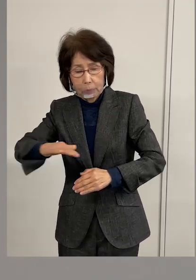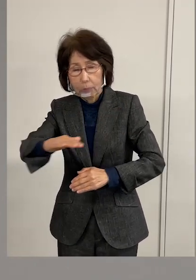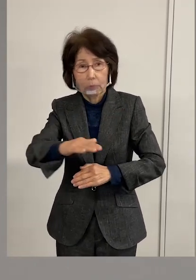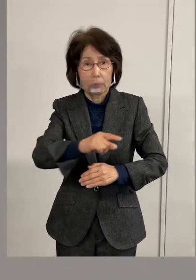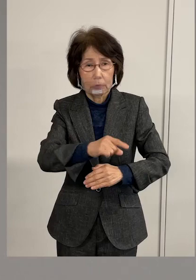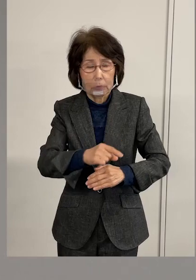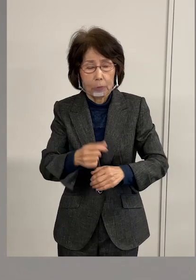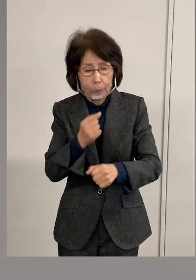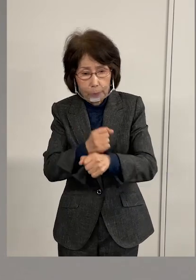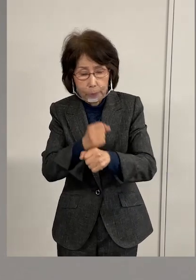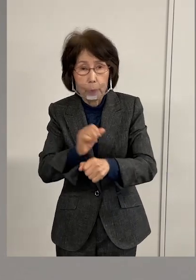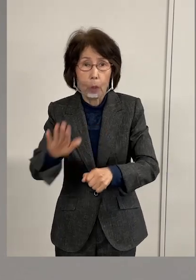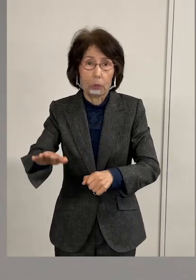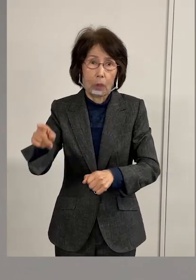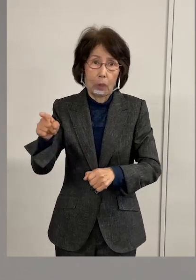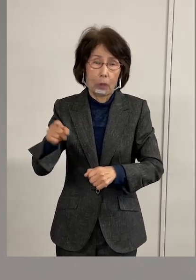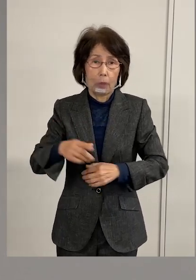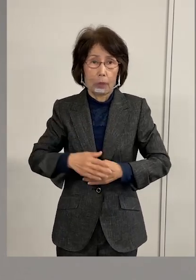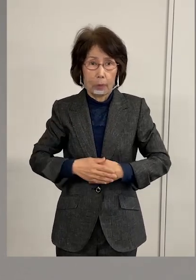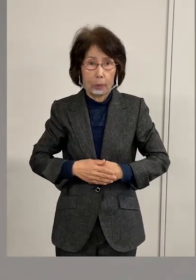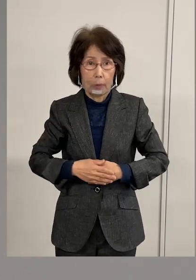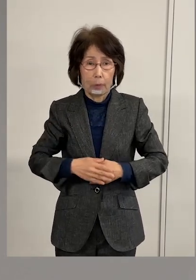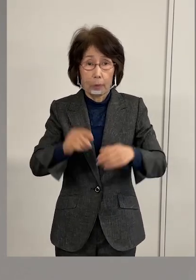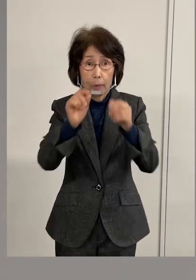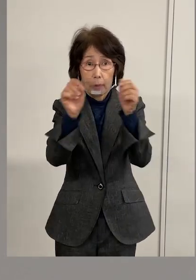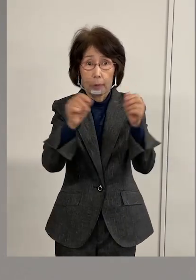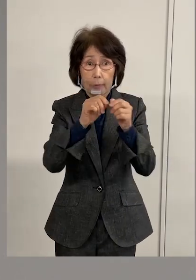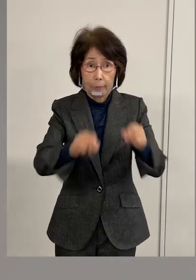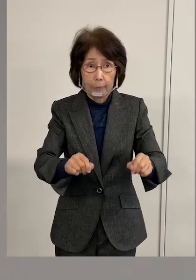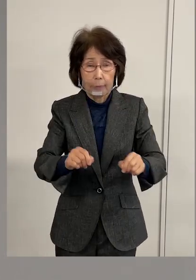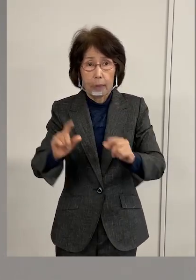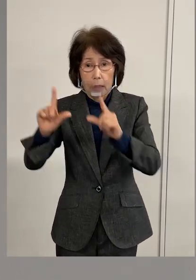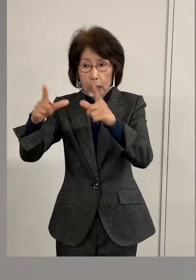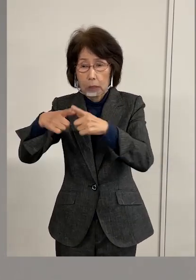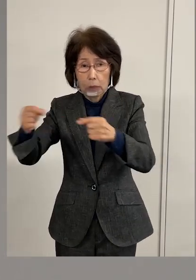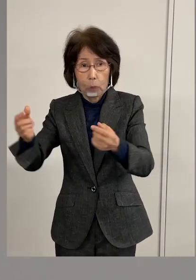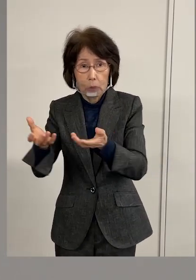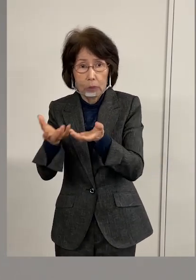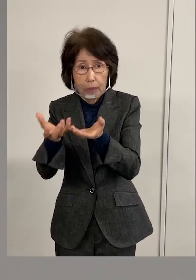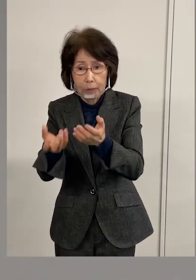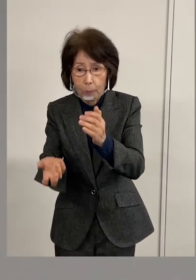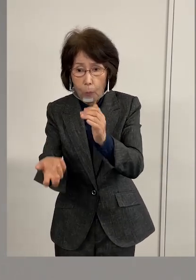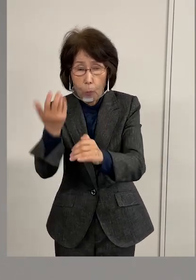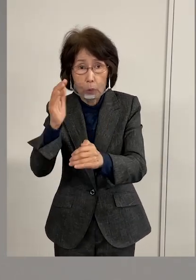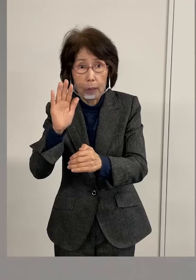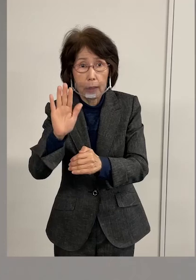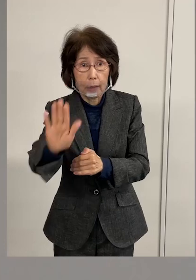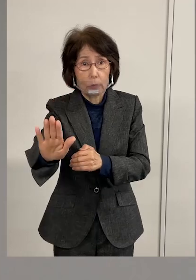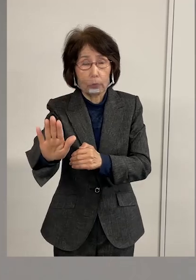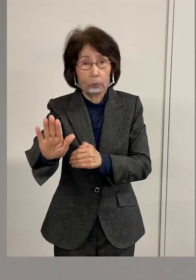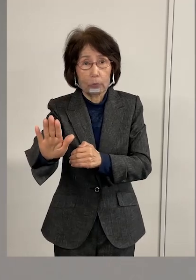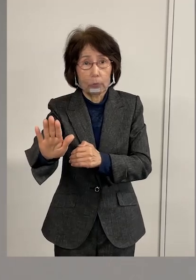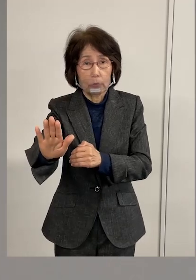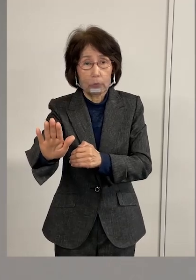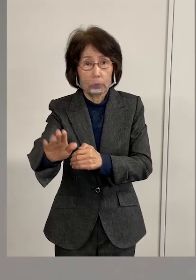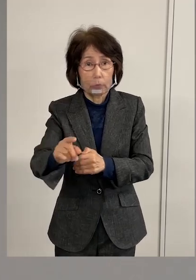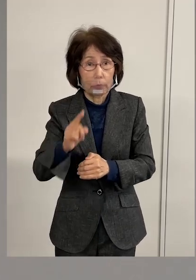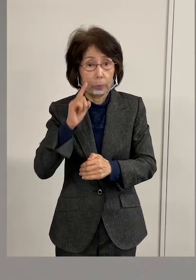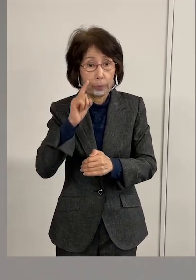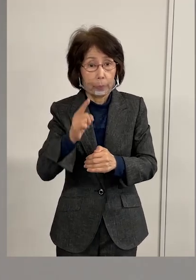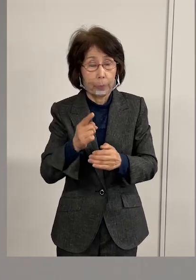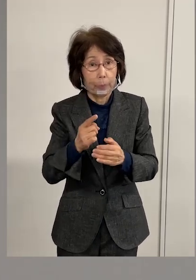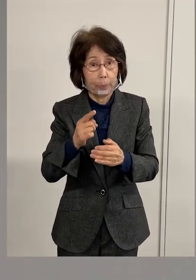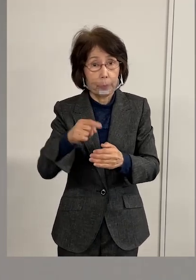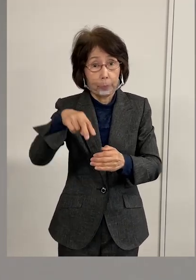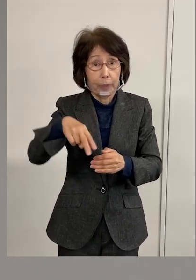ども、結果的に見ると東日本大震災の後ですね、みなしの